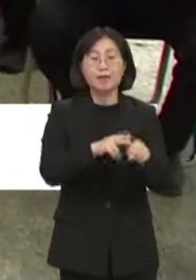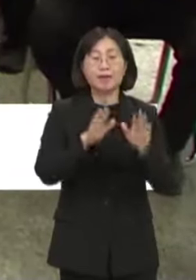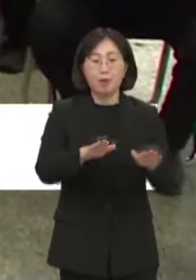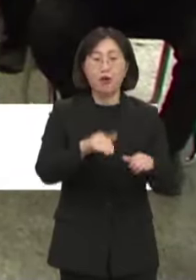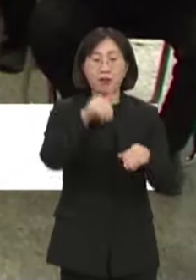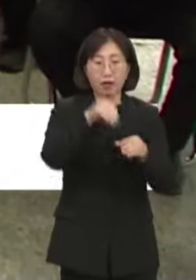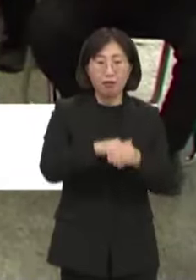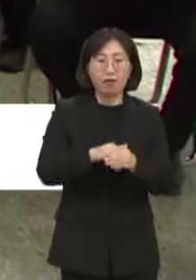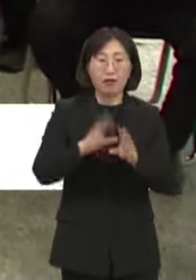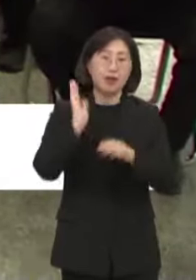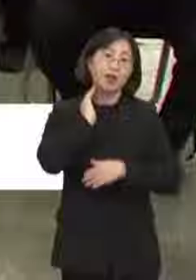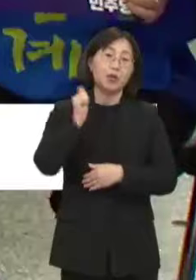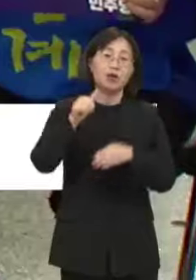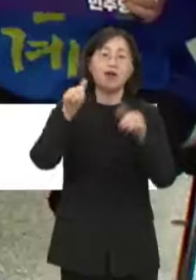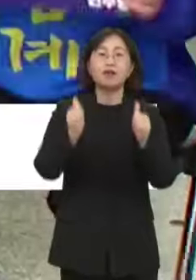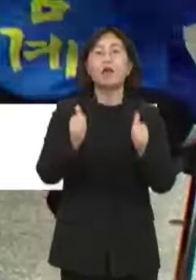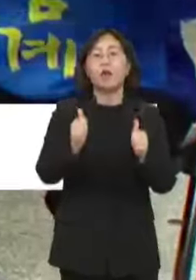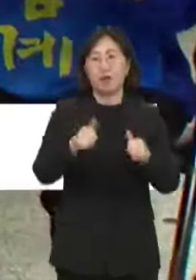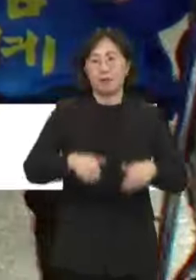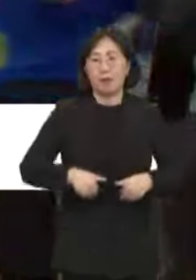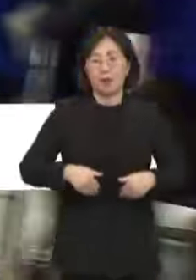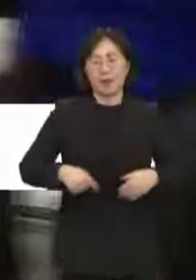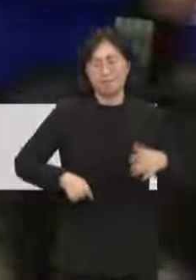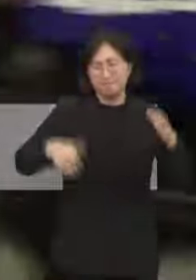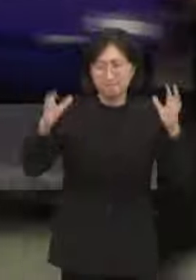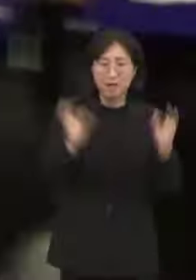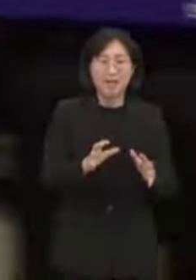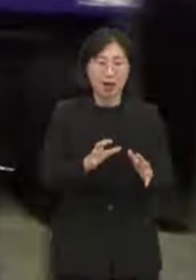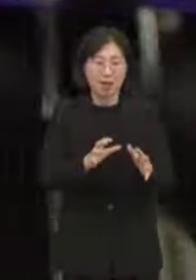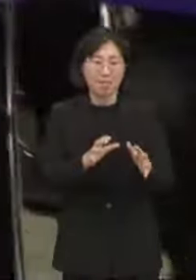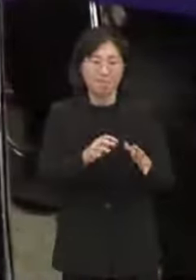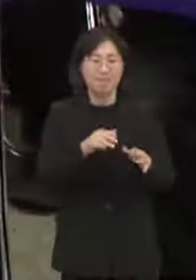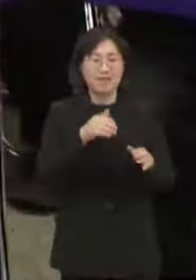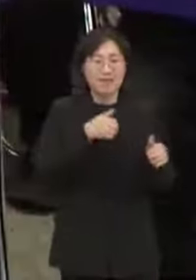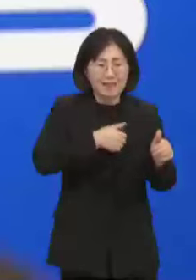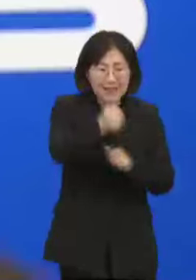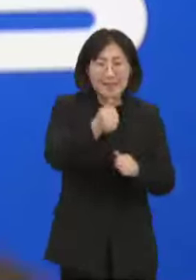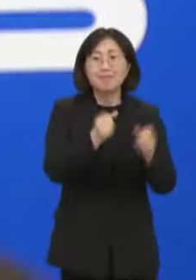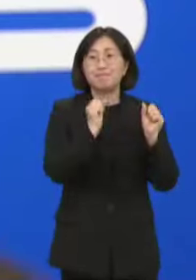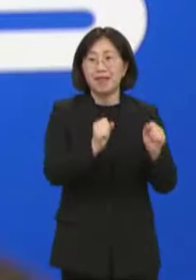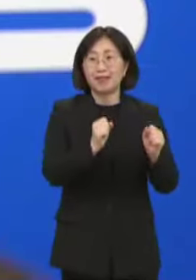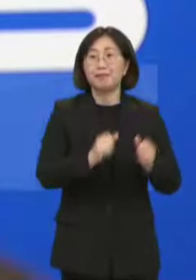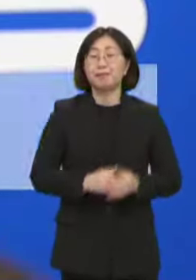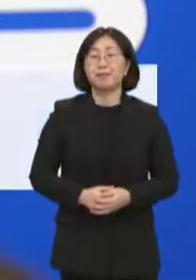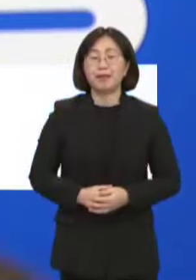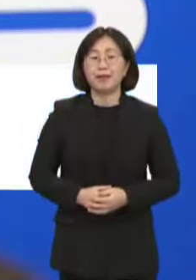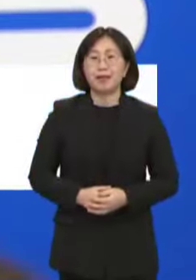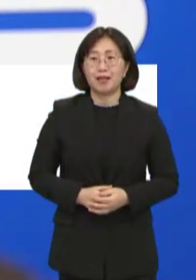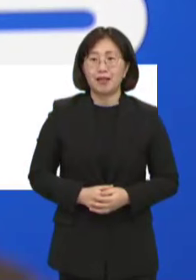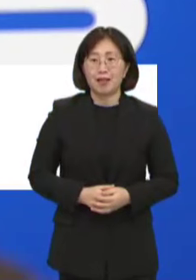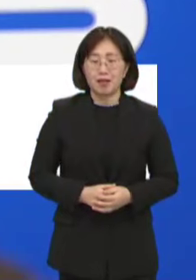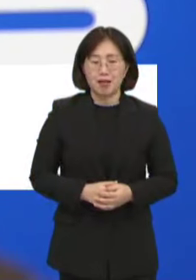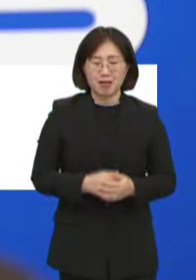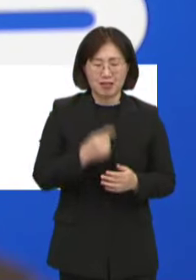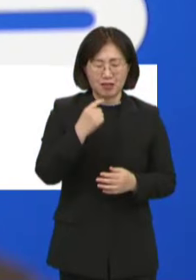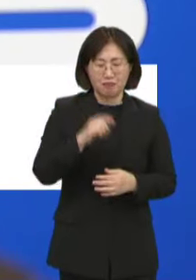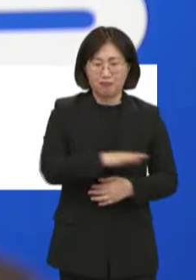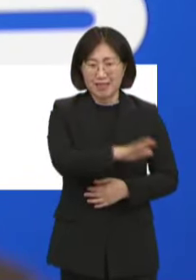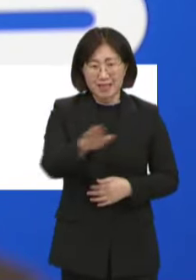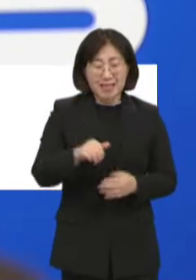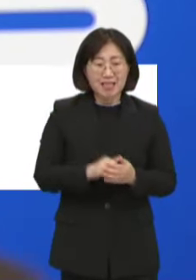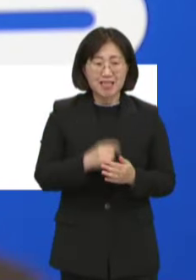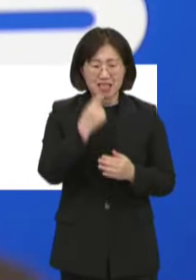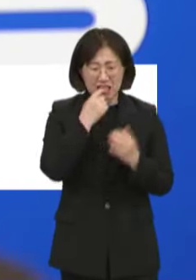있음을 재차 강조하며 한마음으로 총력을 다할 것을 약속했습니다. 우리는 절치부심!